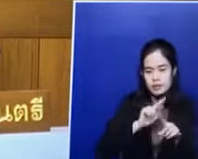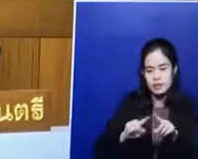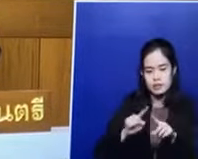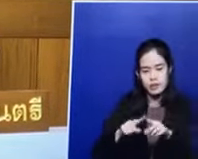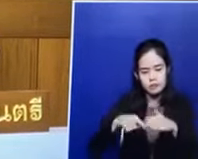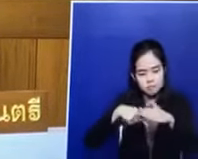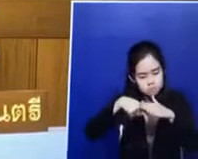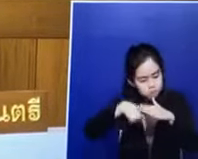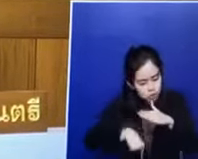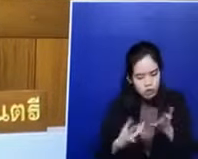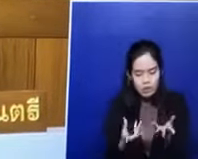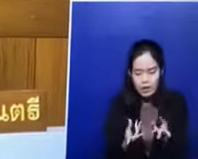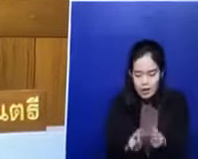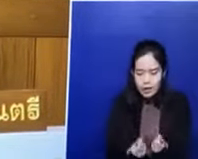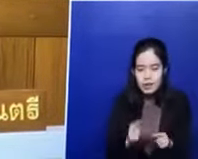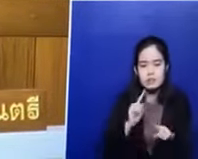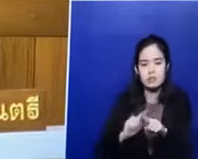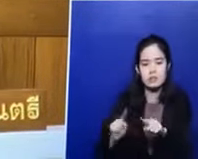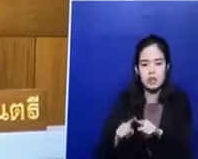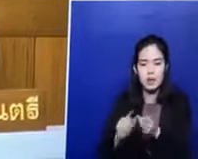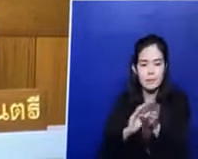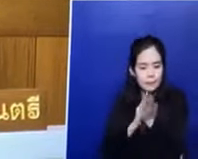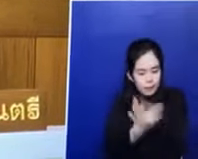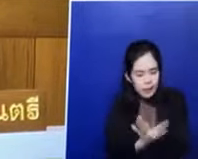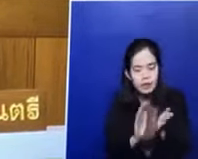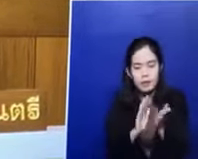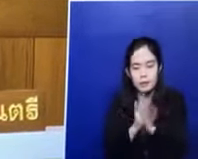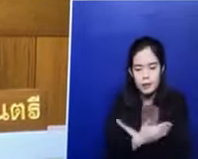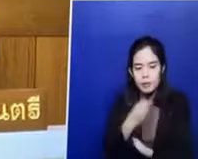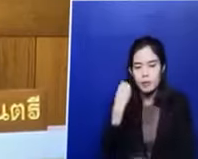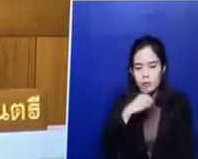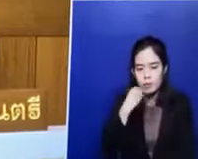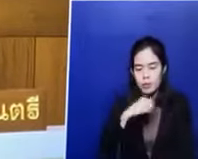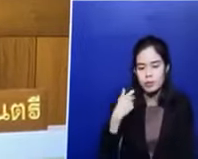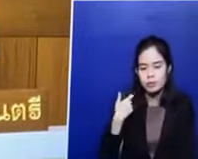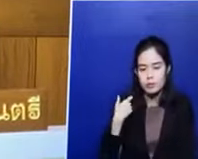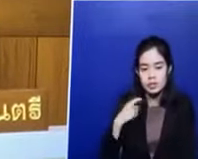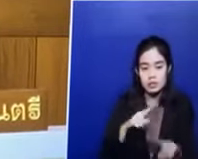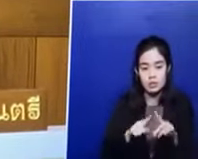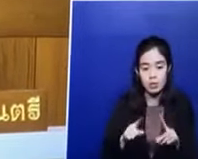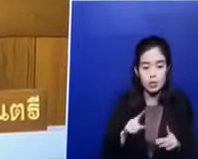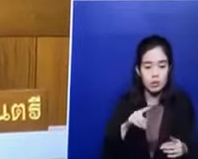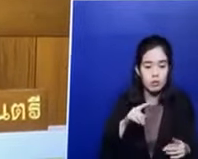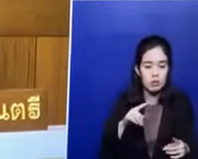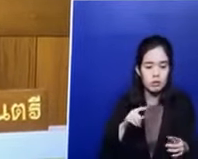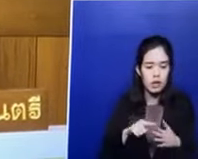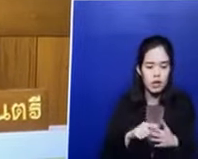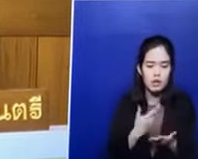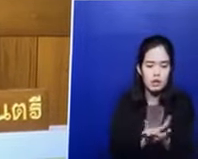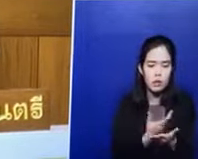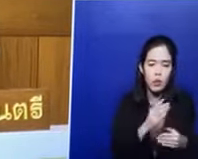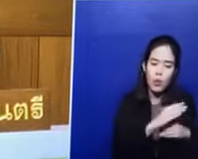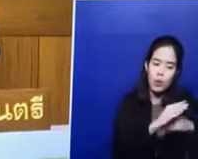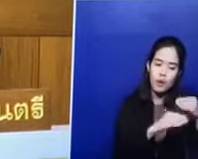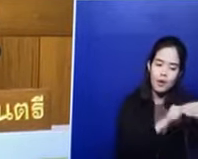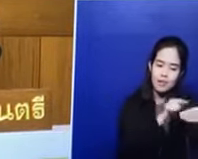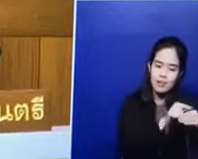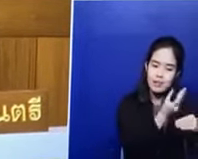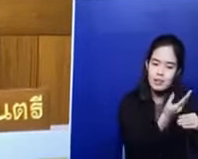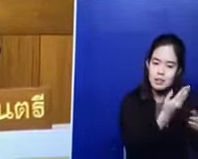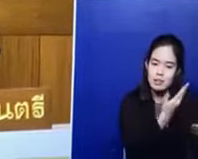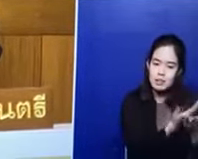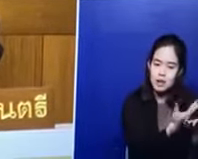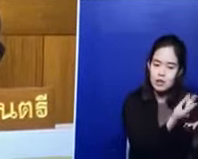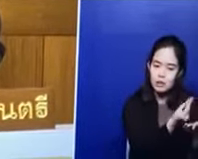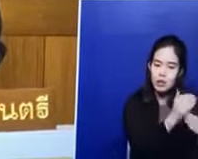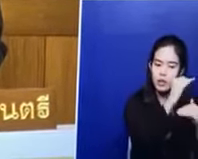ำเนินงานมีการปรับปรุงเปลี่ยนแปลงรายละเอียดของโครงการให้เหมาะสมกับการใช้งานโดยปรับลดเพิ่มวงเงินค่าก่อสร้างยกเลิกและเปลี่ยนแปลงร